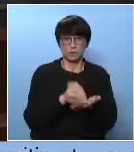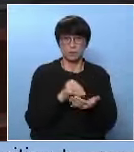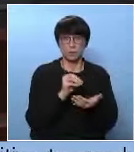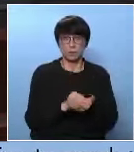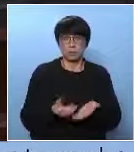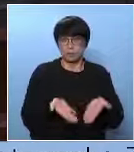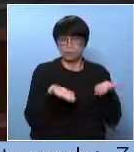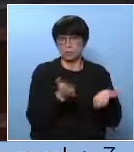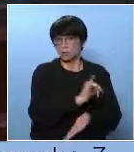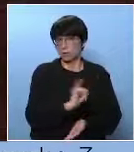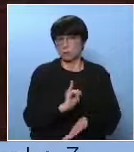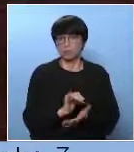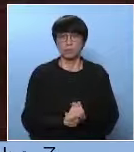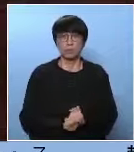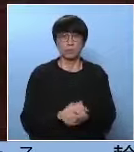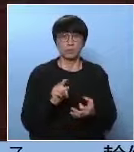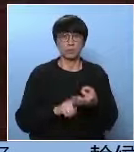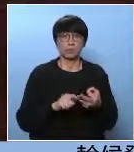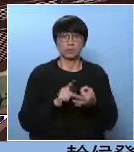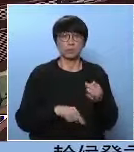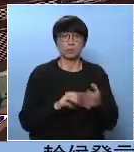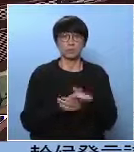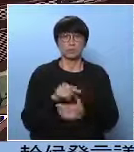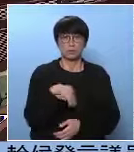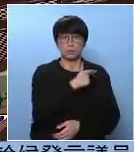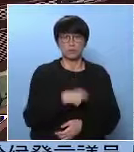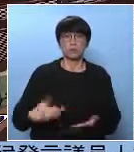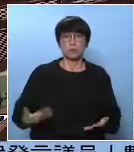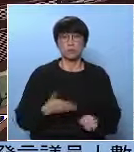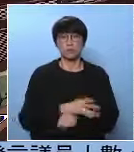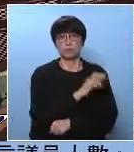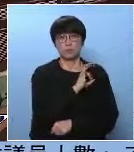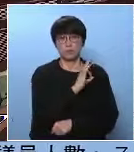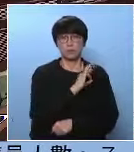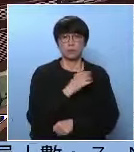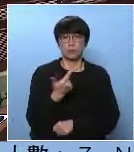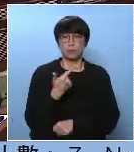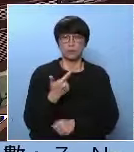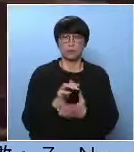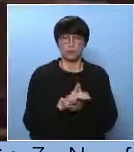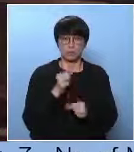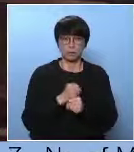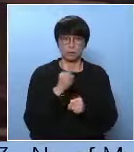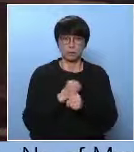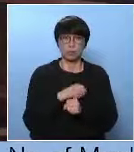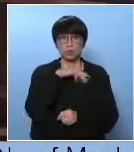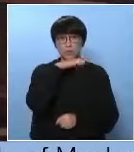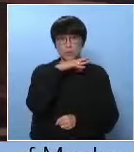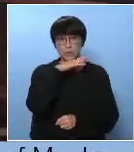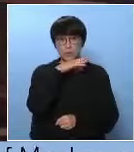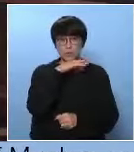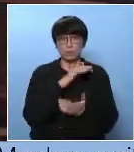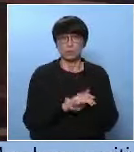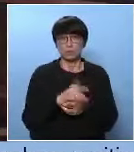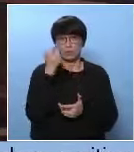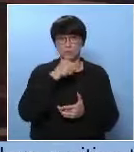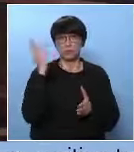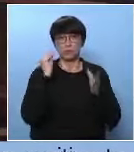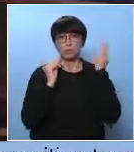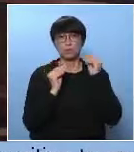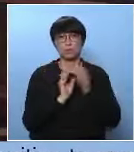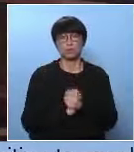姑息。多謝主席。 葛佩凡議員。 主席啊，而家咧社會上面咧就有人喺度製造一啲假嘅虛假嘅新聞啦、假